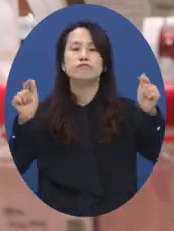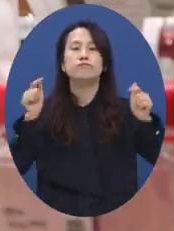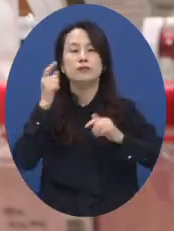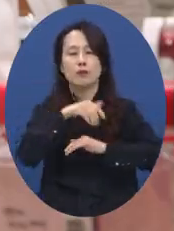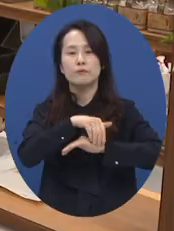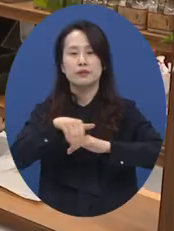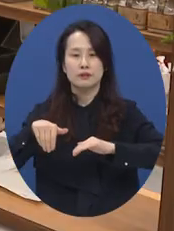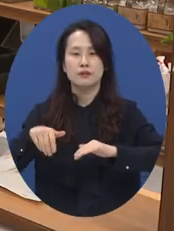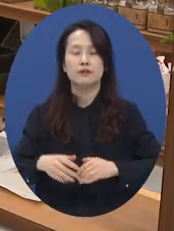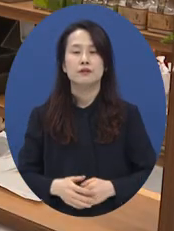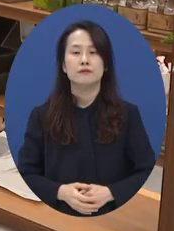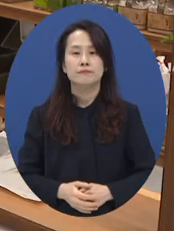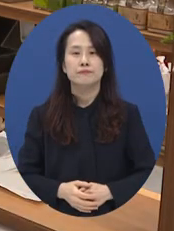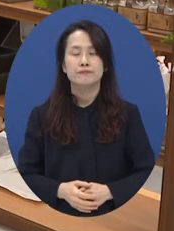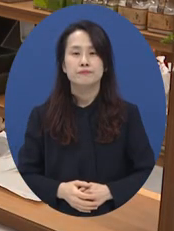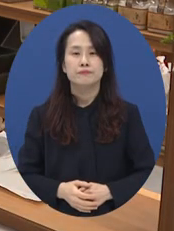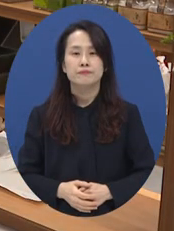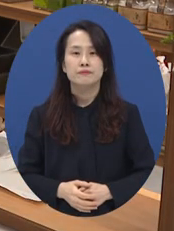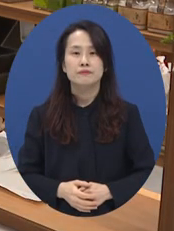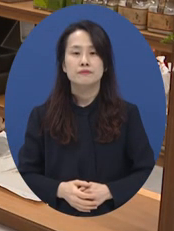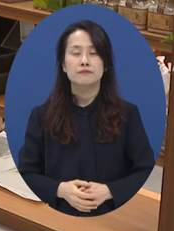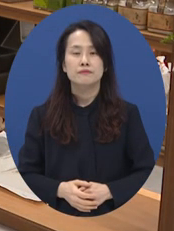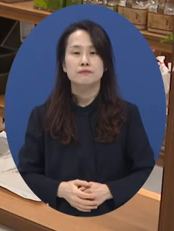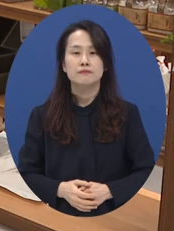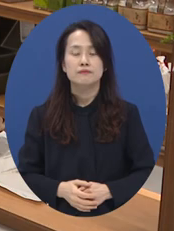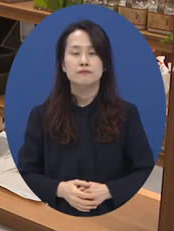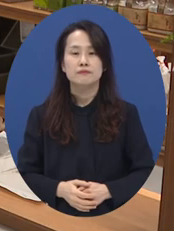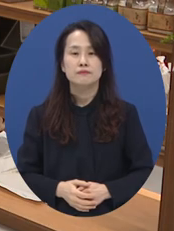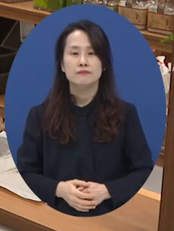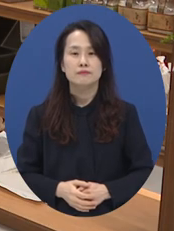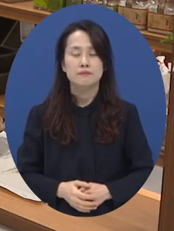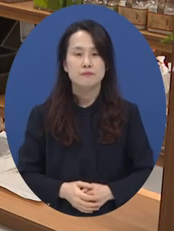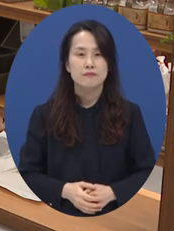계획입니다 경기 gtb 구형 술입니다